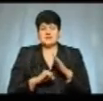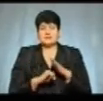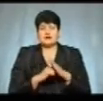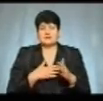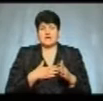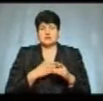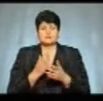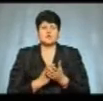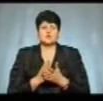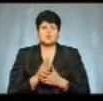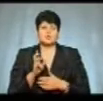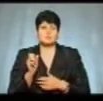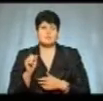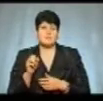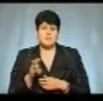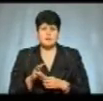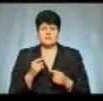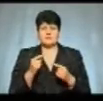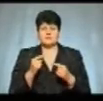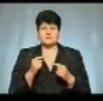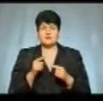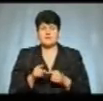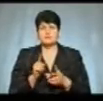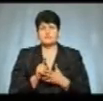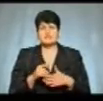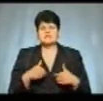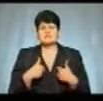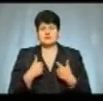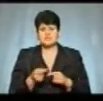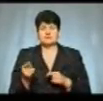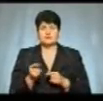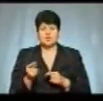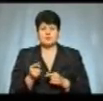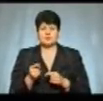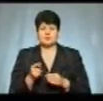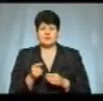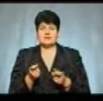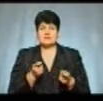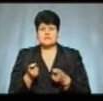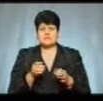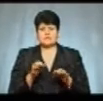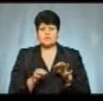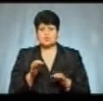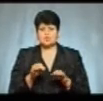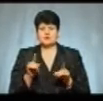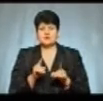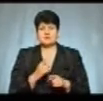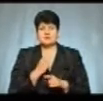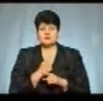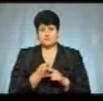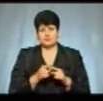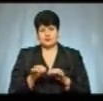наприклад, Державної екологічної інспекції, у нас інший механізм, ми повинні звертатися до Тернопільського окружного адміністративного суду, щоб заборонив